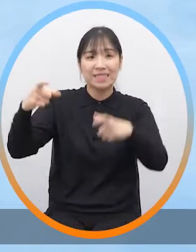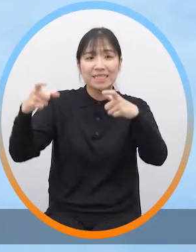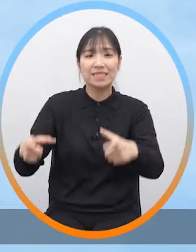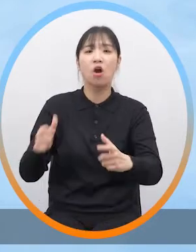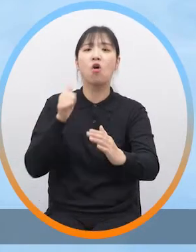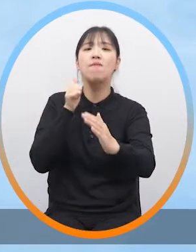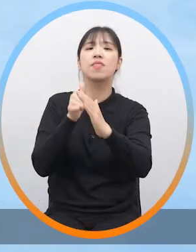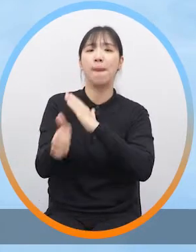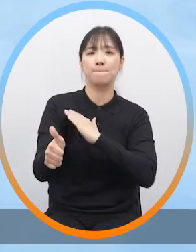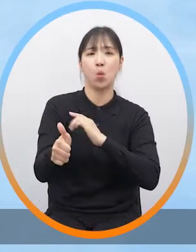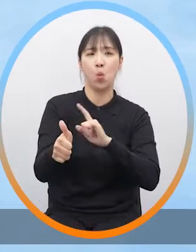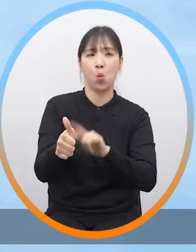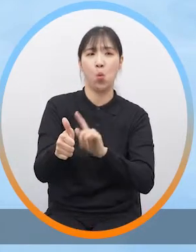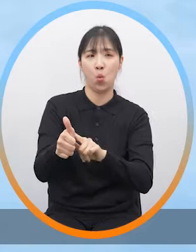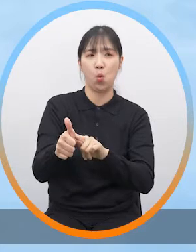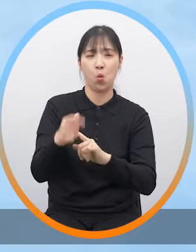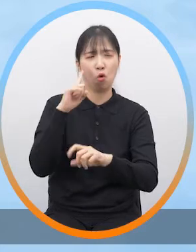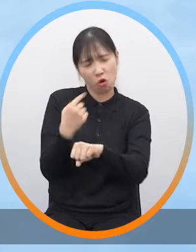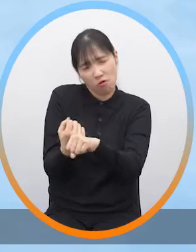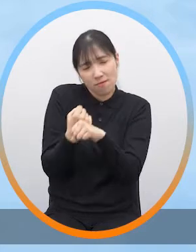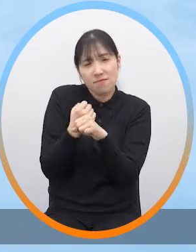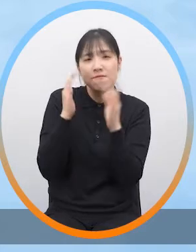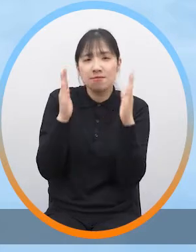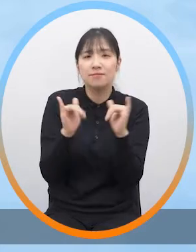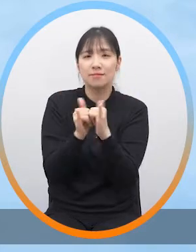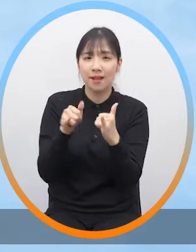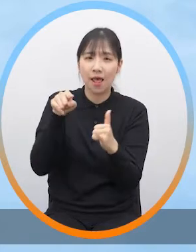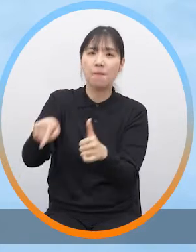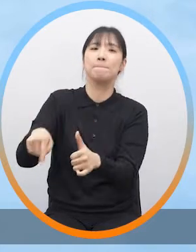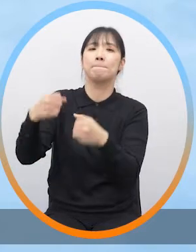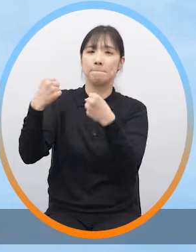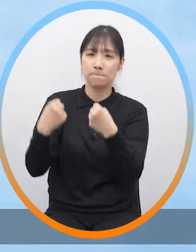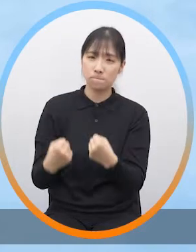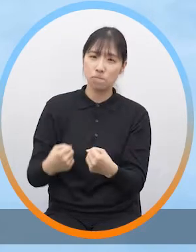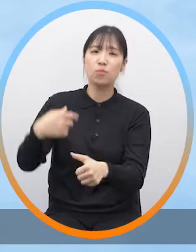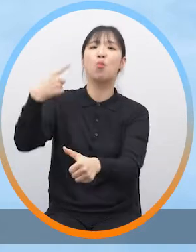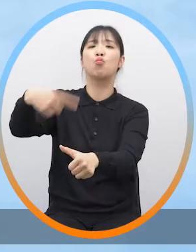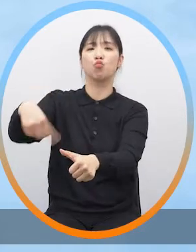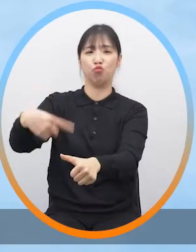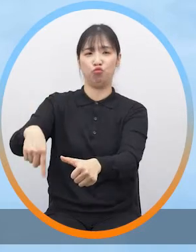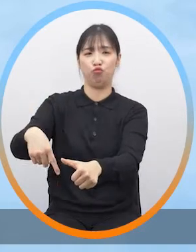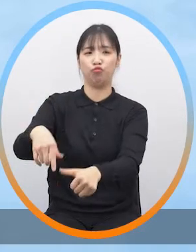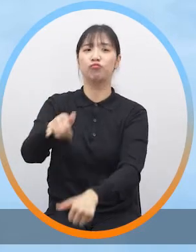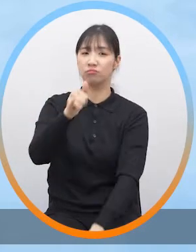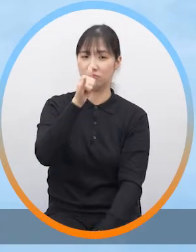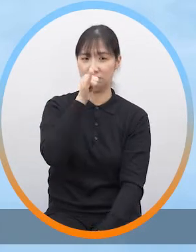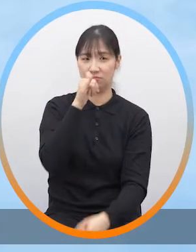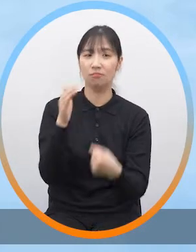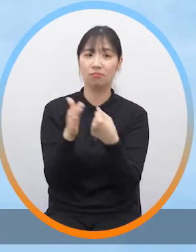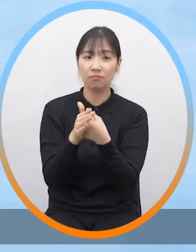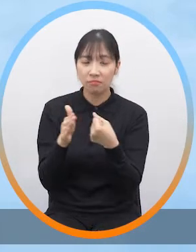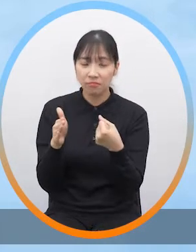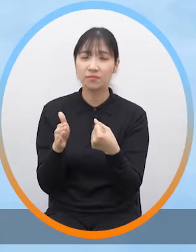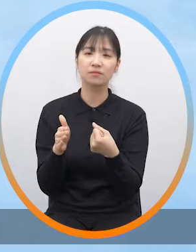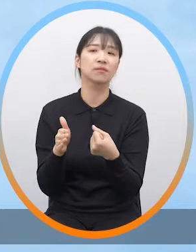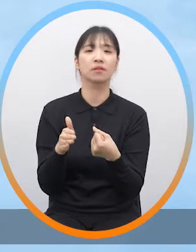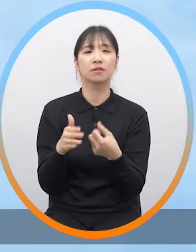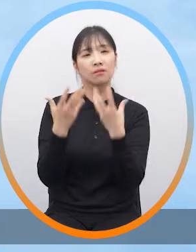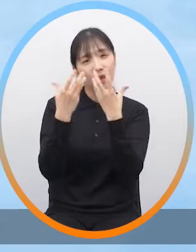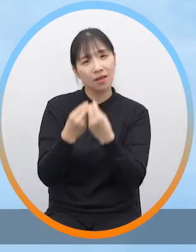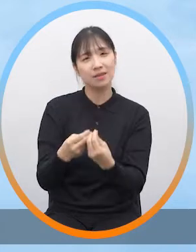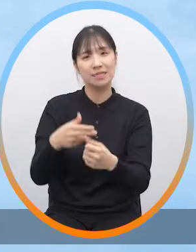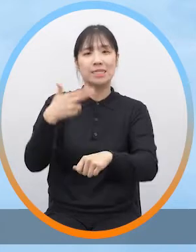그 지역을 대표하는 유학자들이 그곳에 머물면서 교육을 하기 때문에